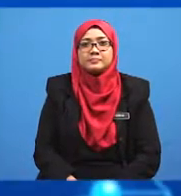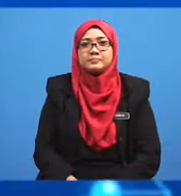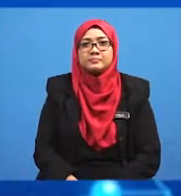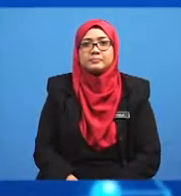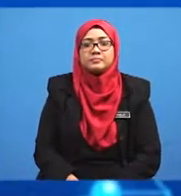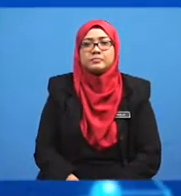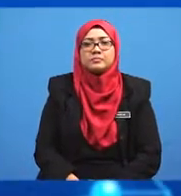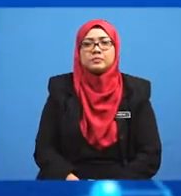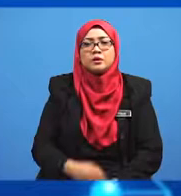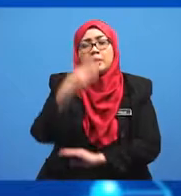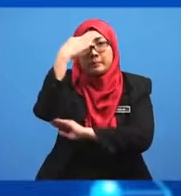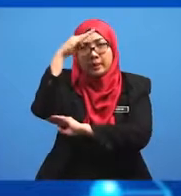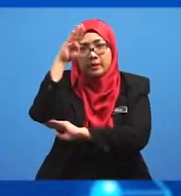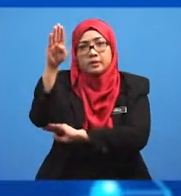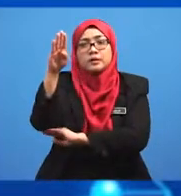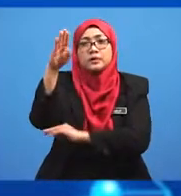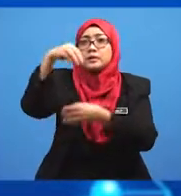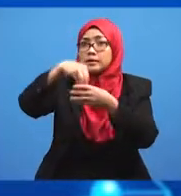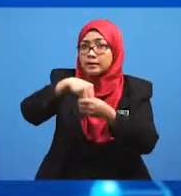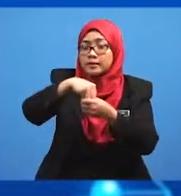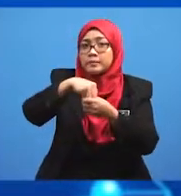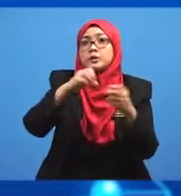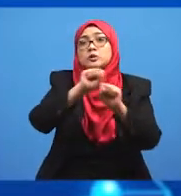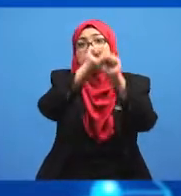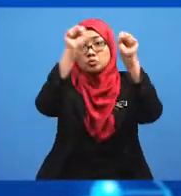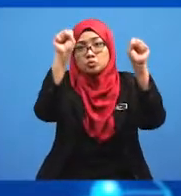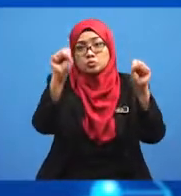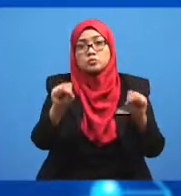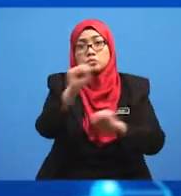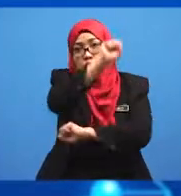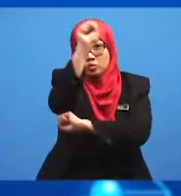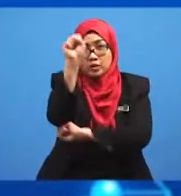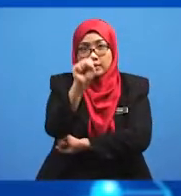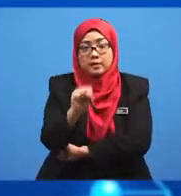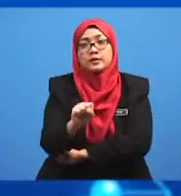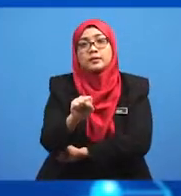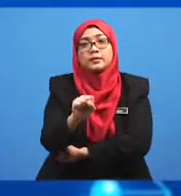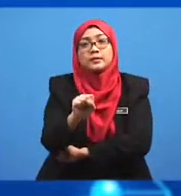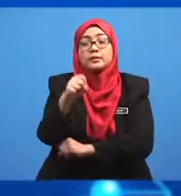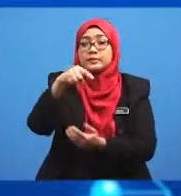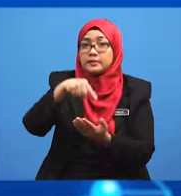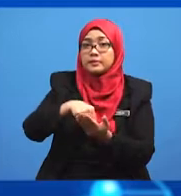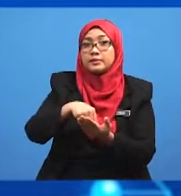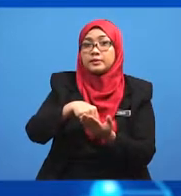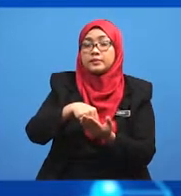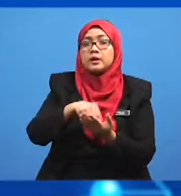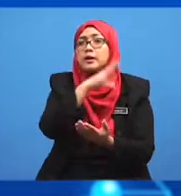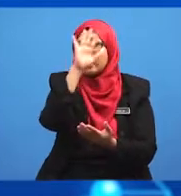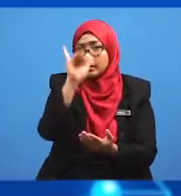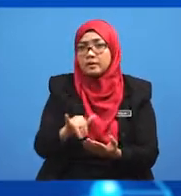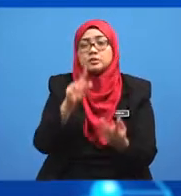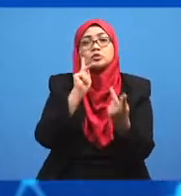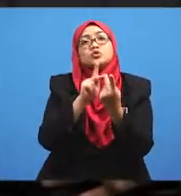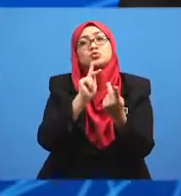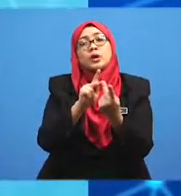Bagi penyelesaian dalam soalan fizik SPM, pemilihan bahan radioisotop yang sesuai adalah berdasarkan